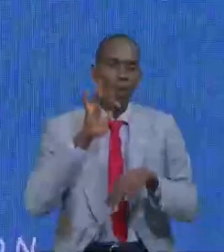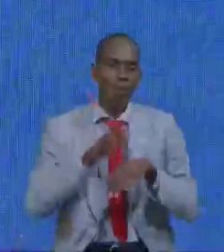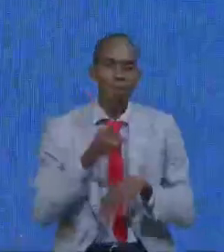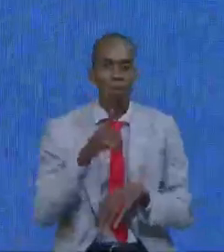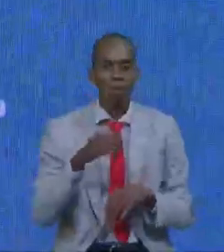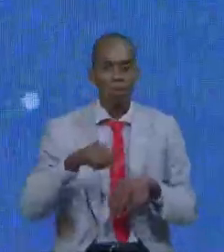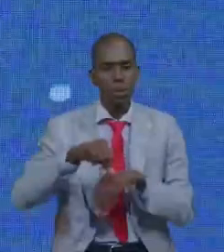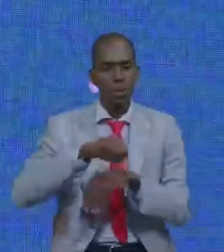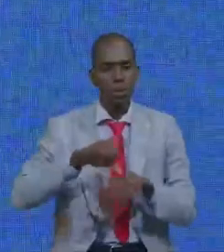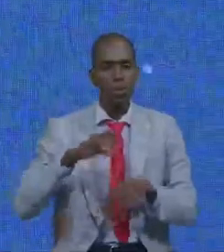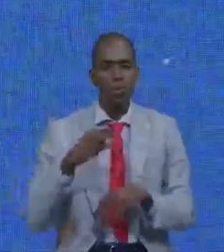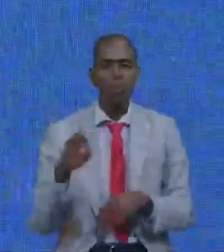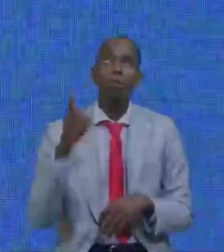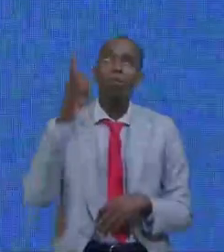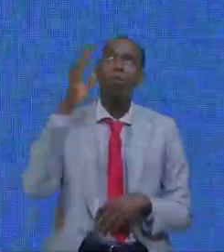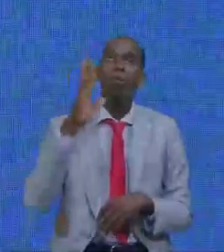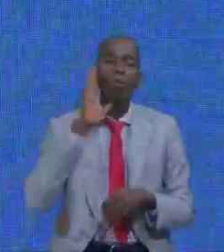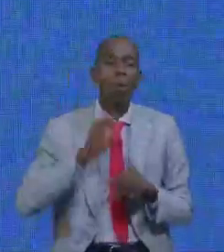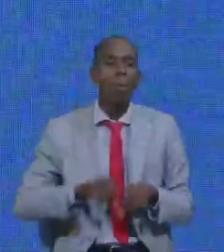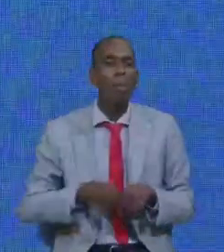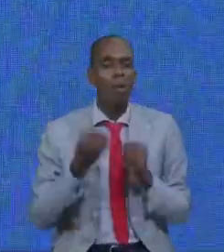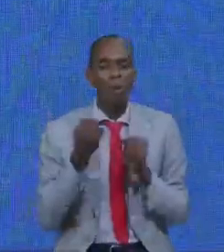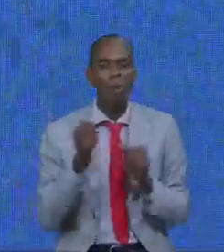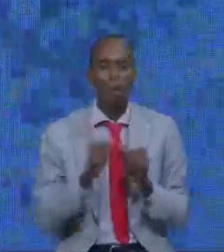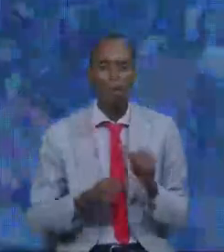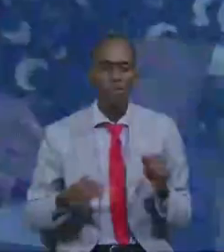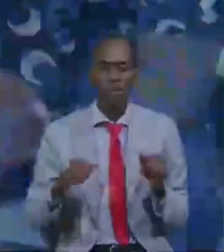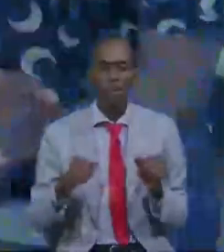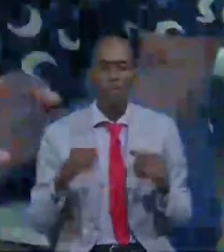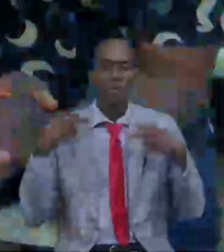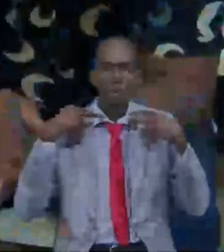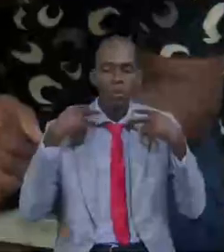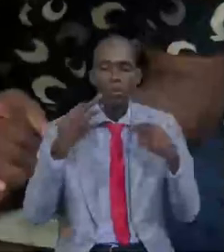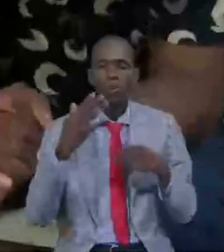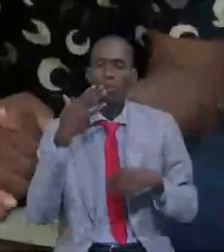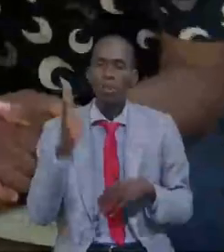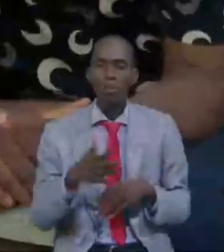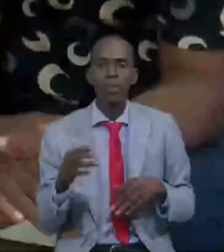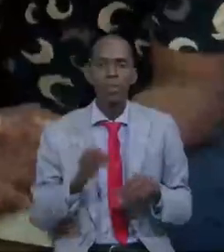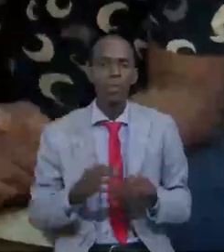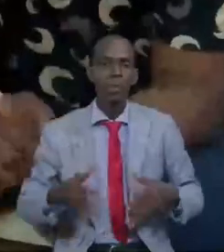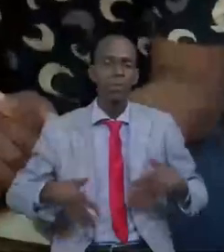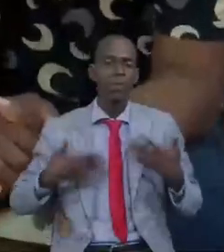les jougs de toute chose maléfique de ta vie, de ta famille. Espère.